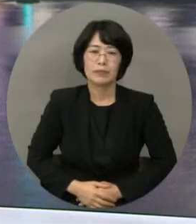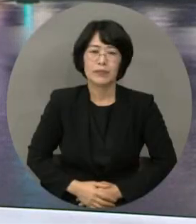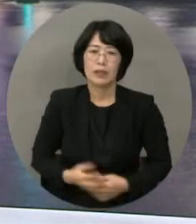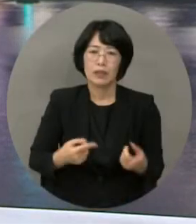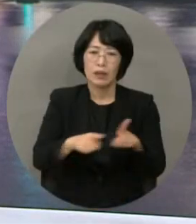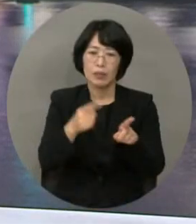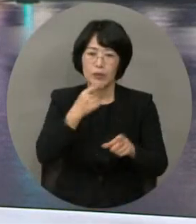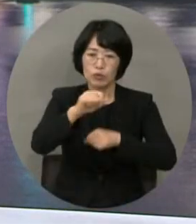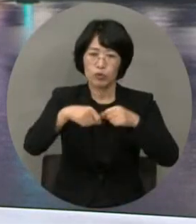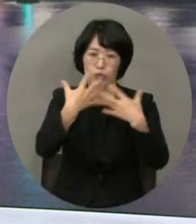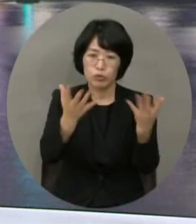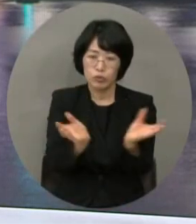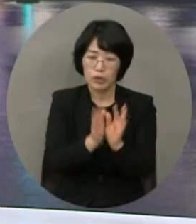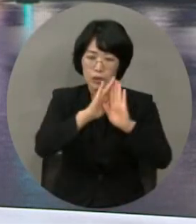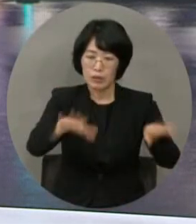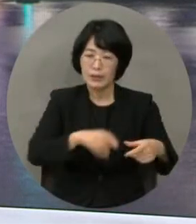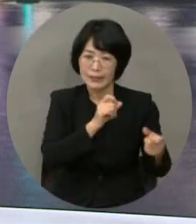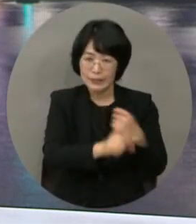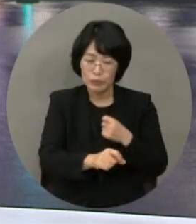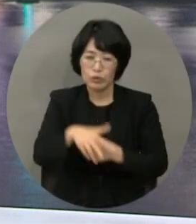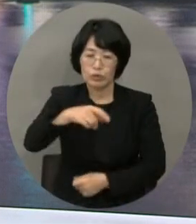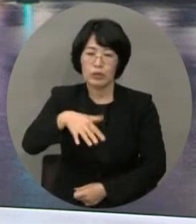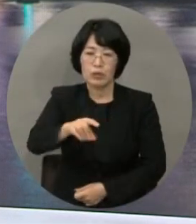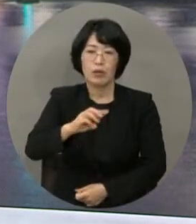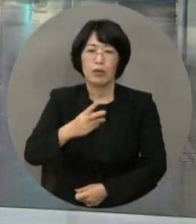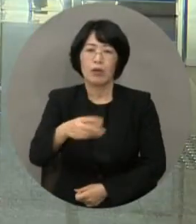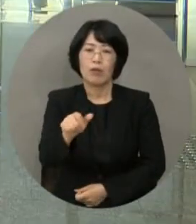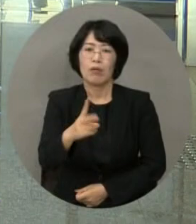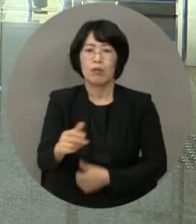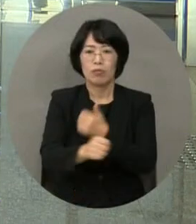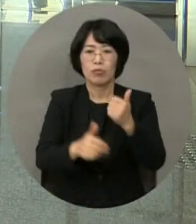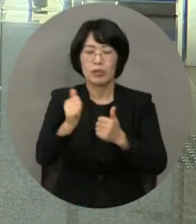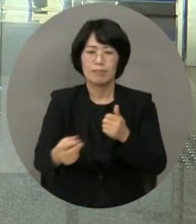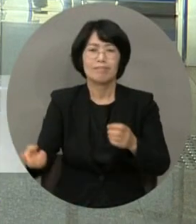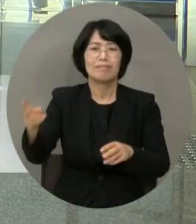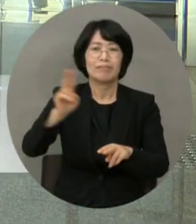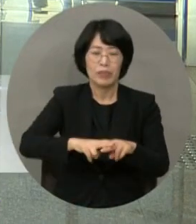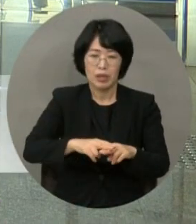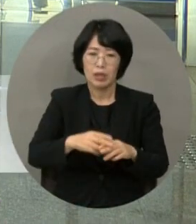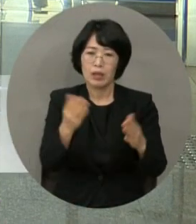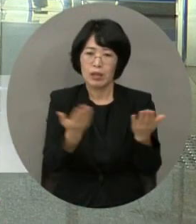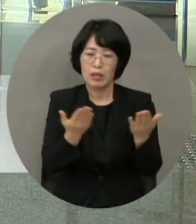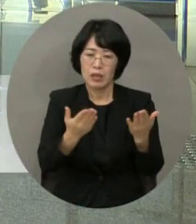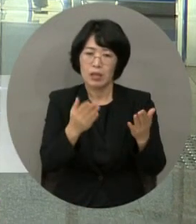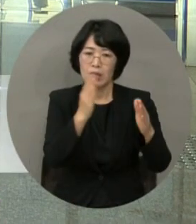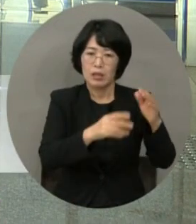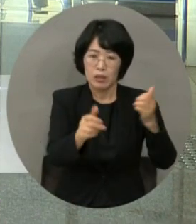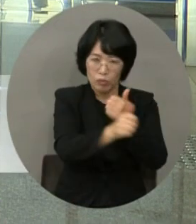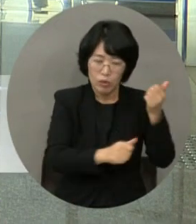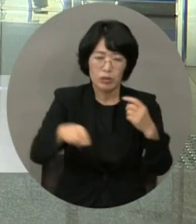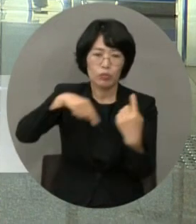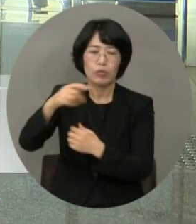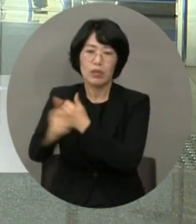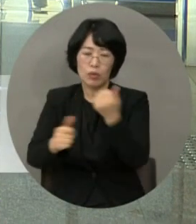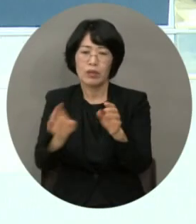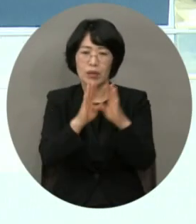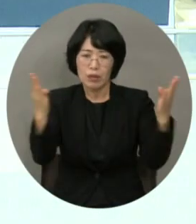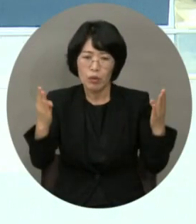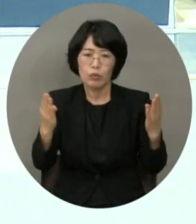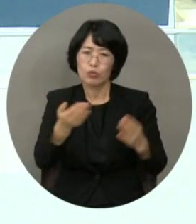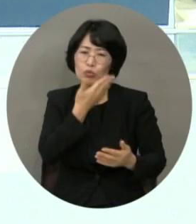더불어민주당 전남 도당의 주철현 위원장 취임후 첫 상무 위원회와 운영 위원회를 열고 주요 당직